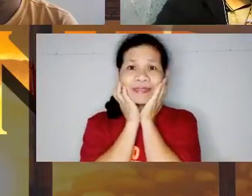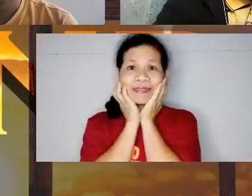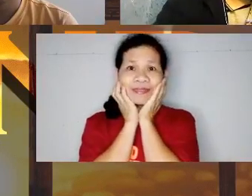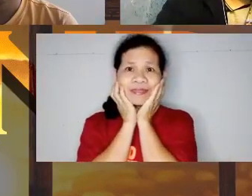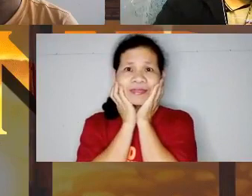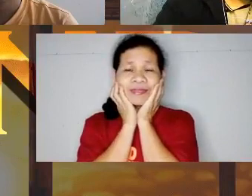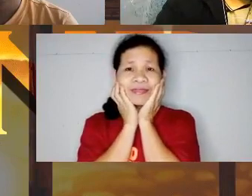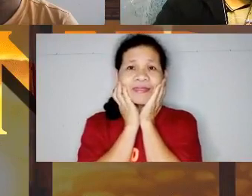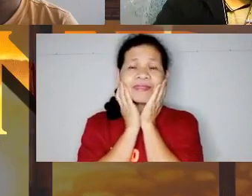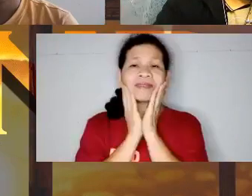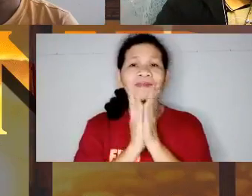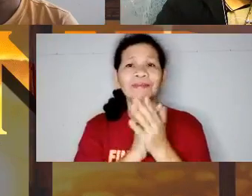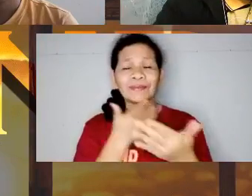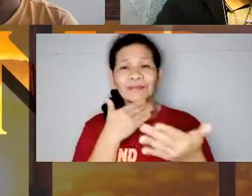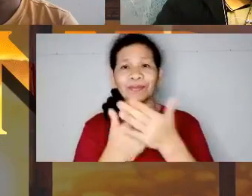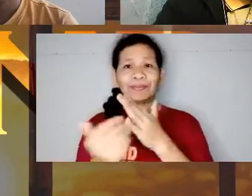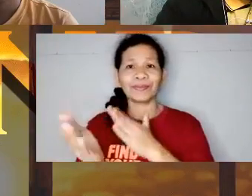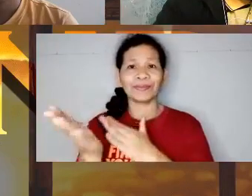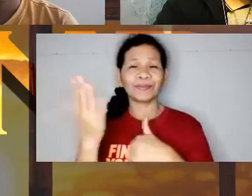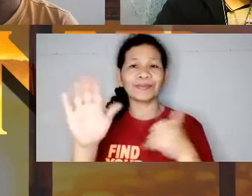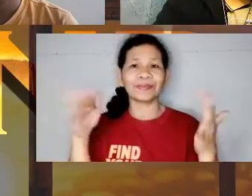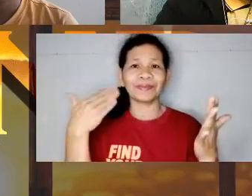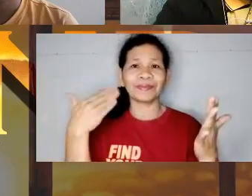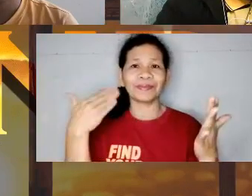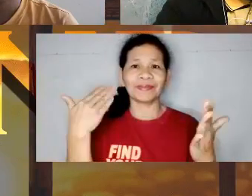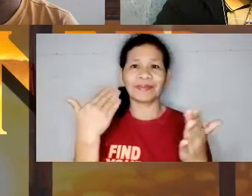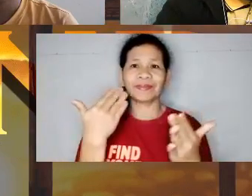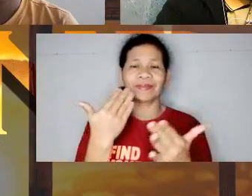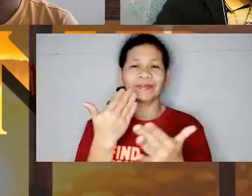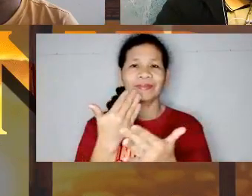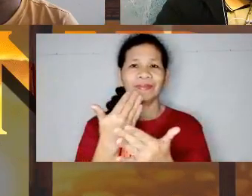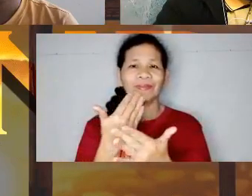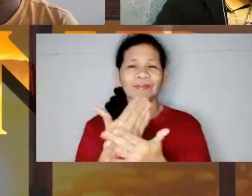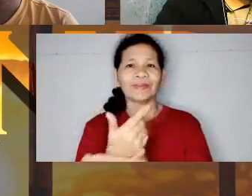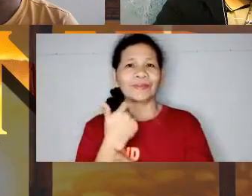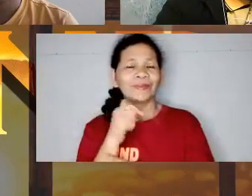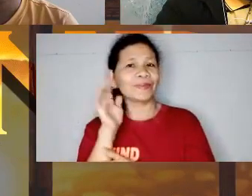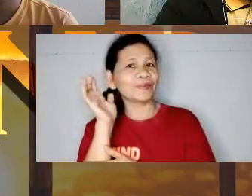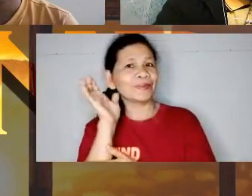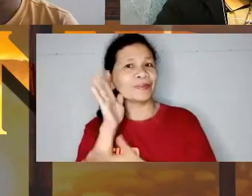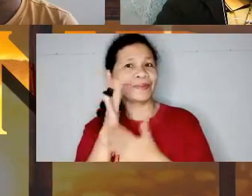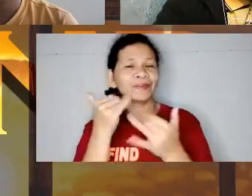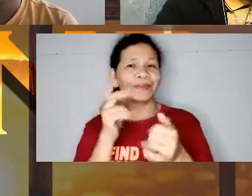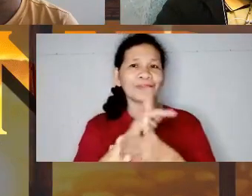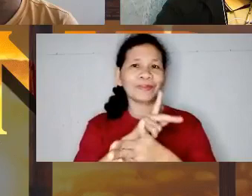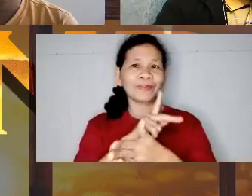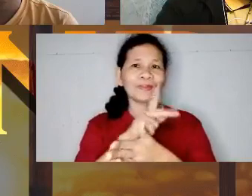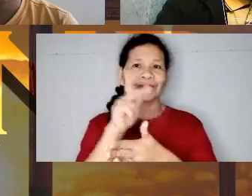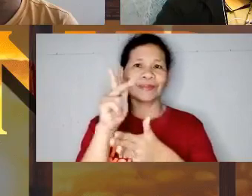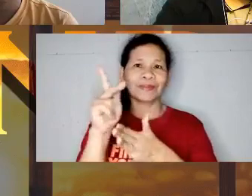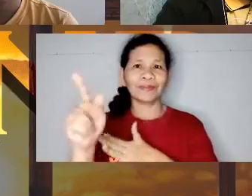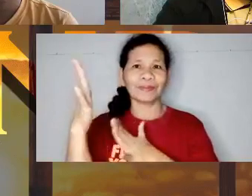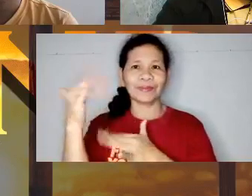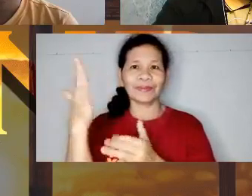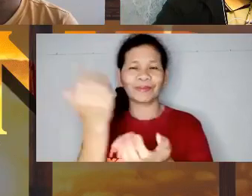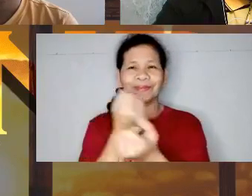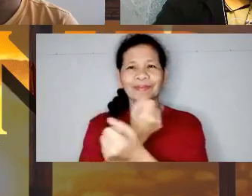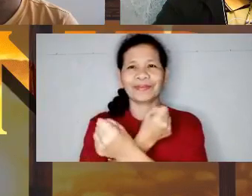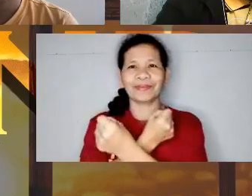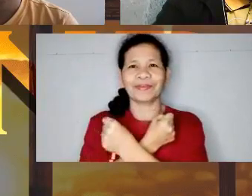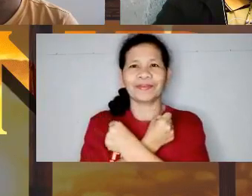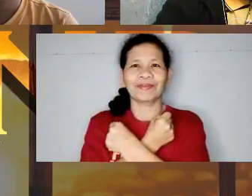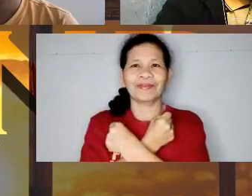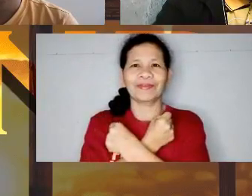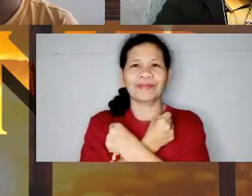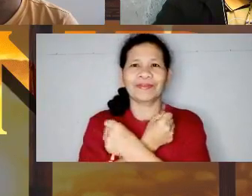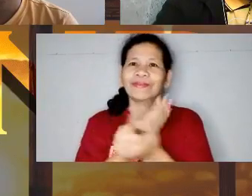Magandang umaga sa ating lahat na nakikinig sa palatuntunan ito, Hope and Love. Saan man